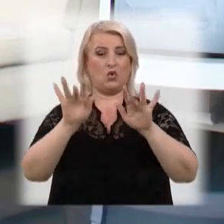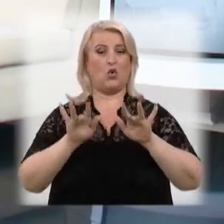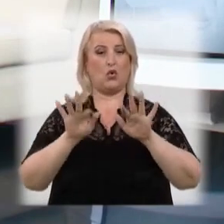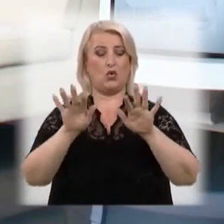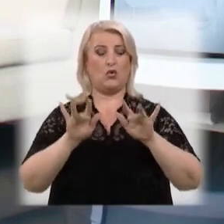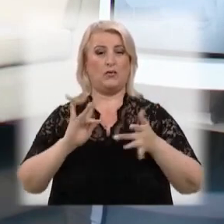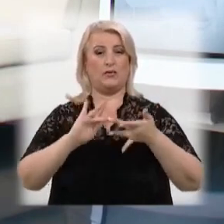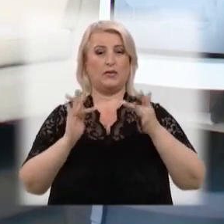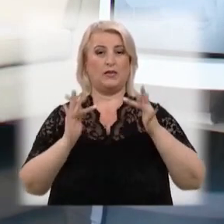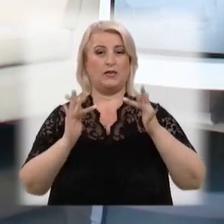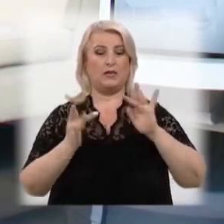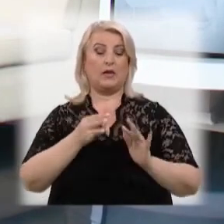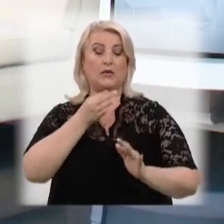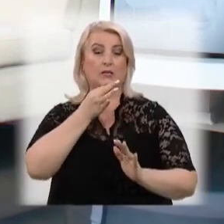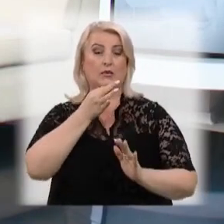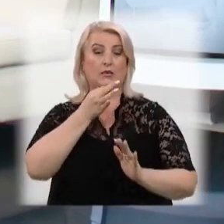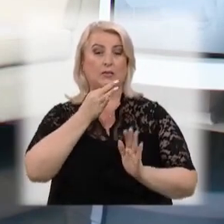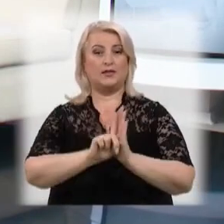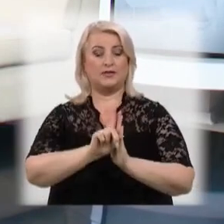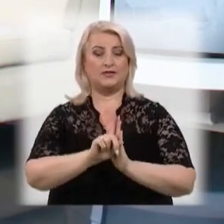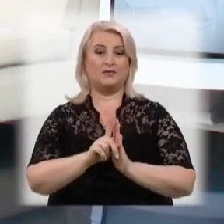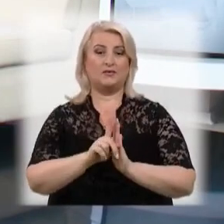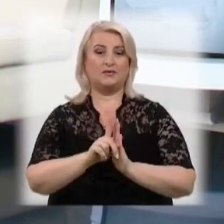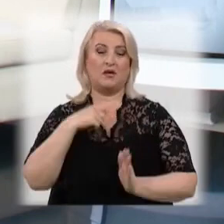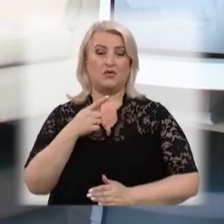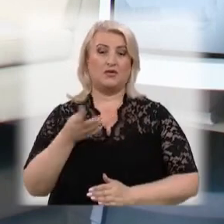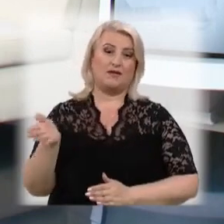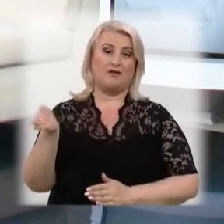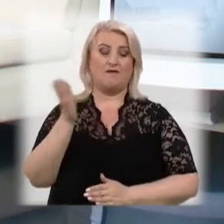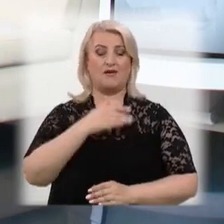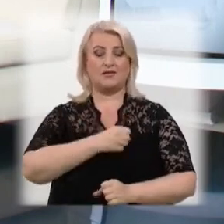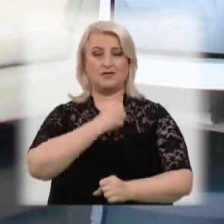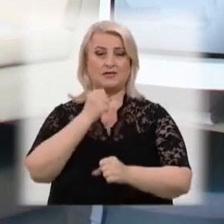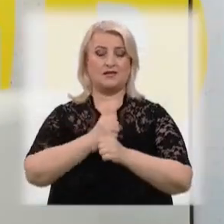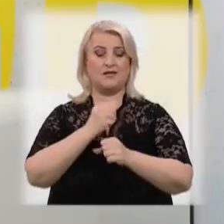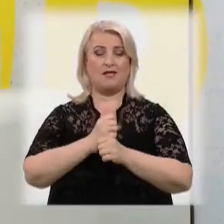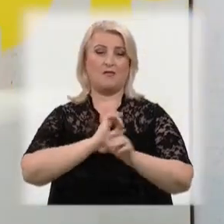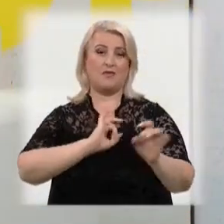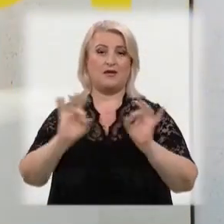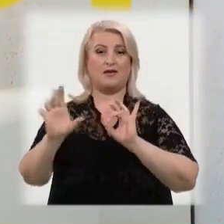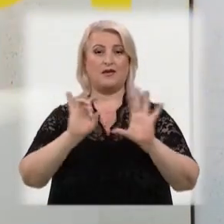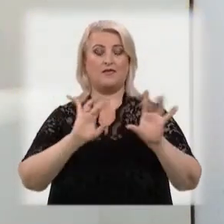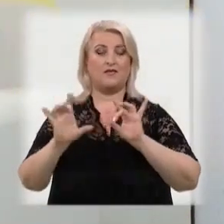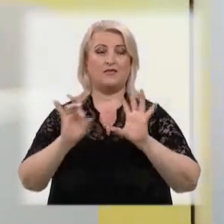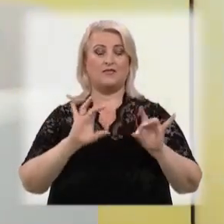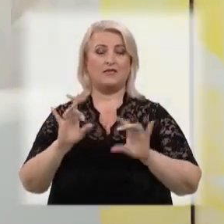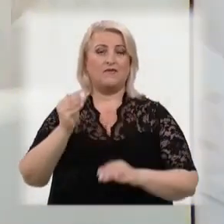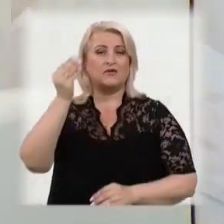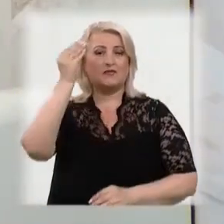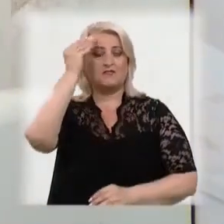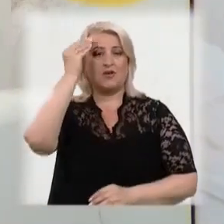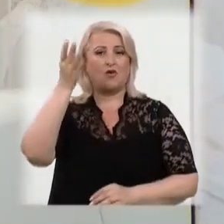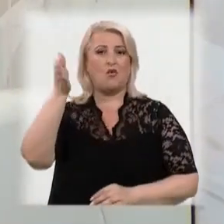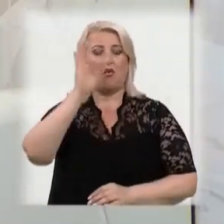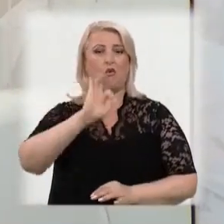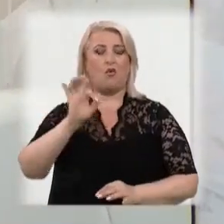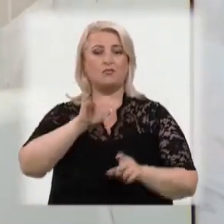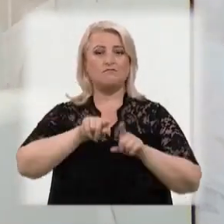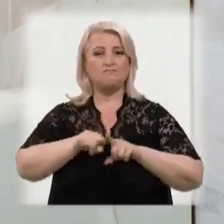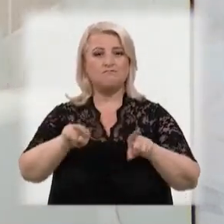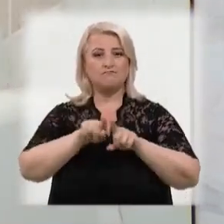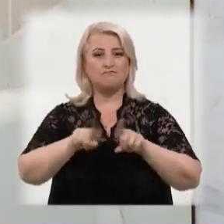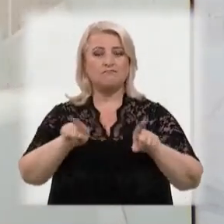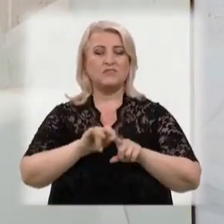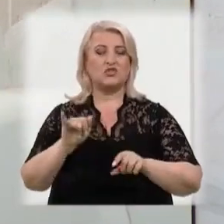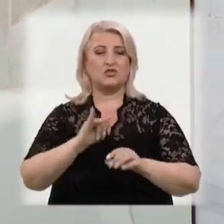de a începe acest demers zic să plasăm publicitatea de digitală în tot ce înseamnă marketing și